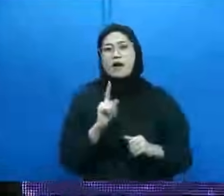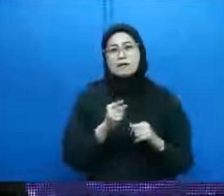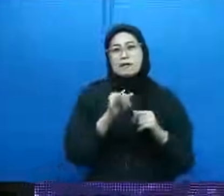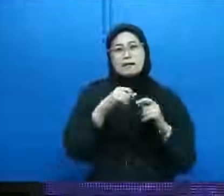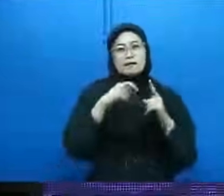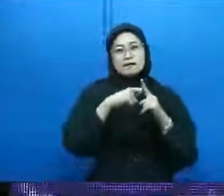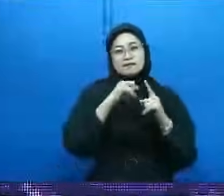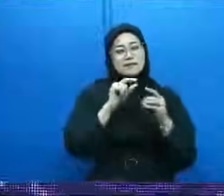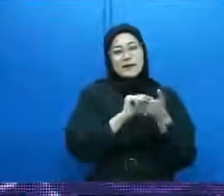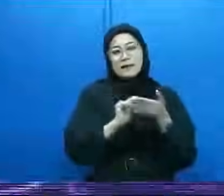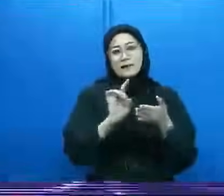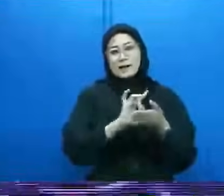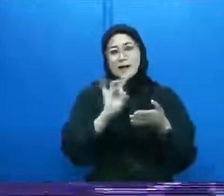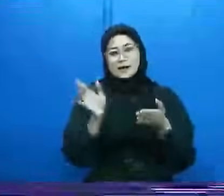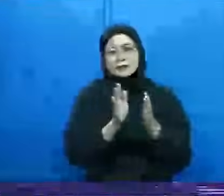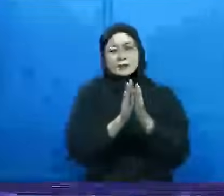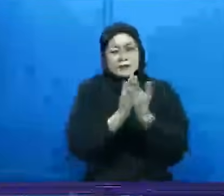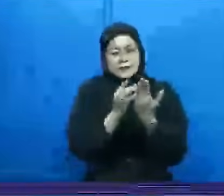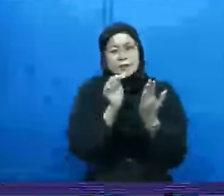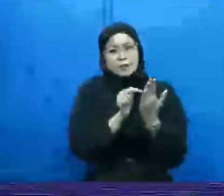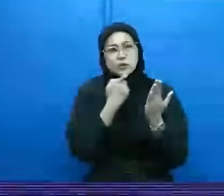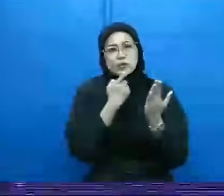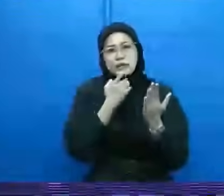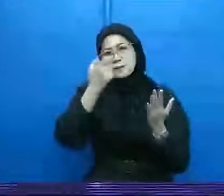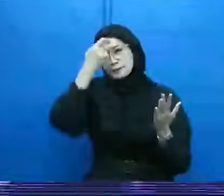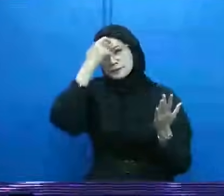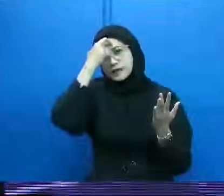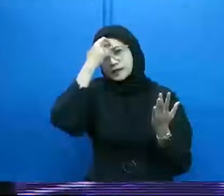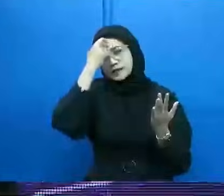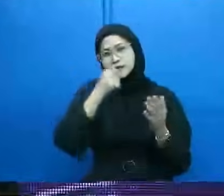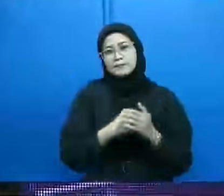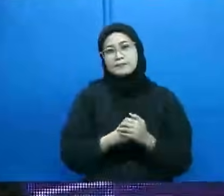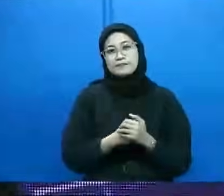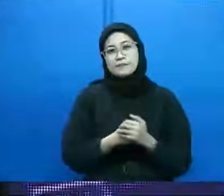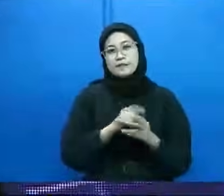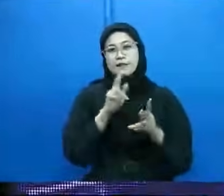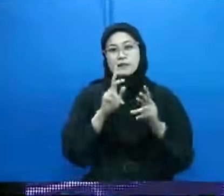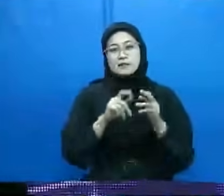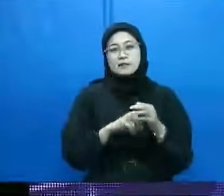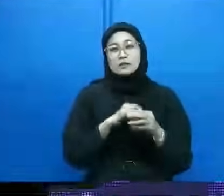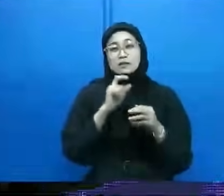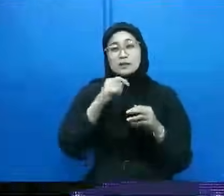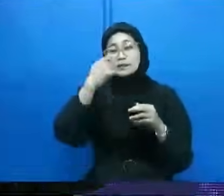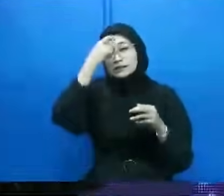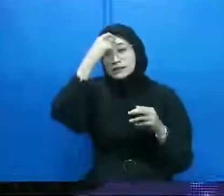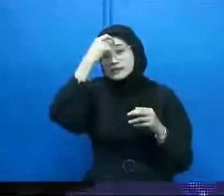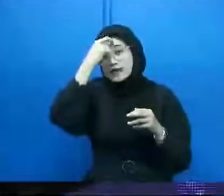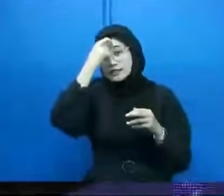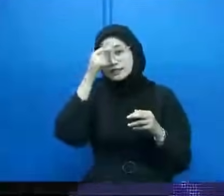dikabulkan? Orang dulu sakit parah. Parah sakitnya, baca sekali Al-Fatihah langsung sembuh. Gak pakai